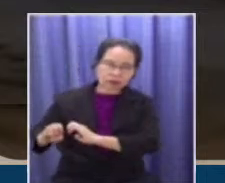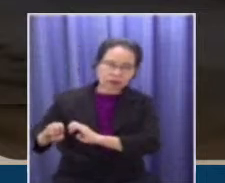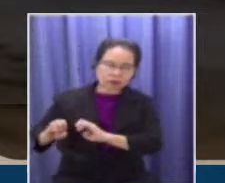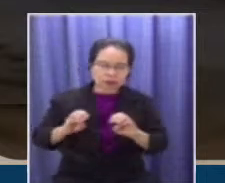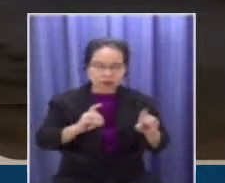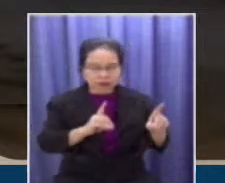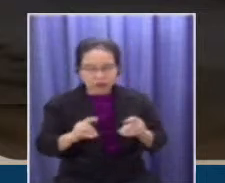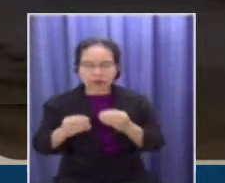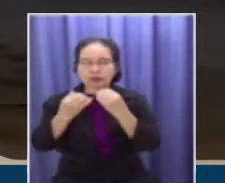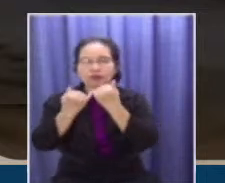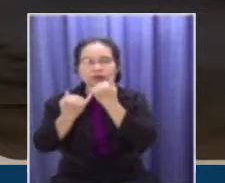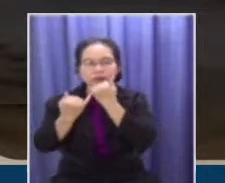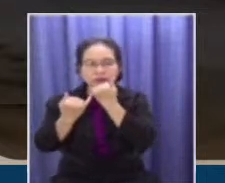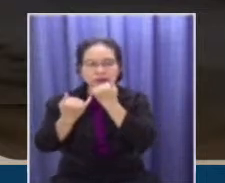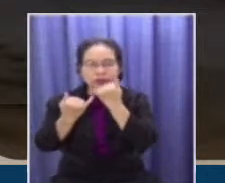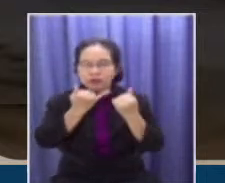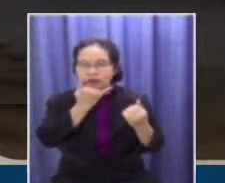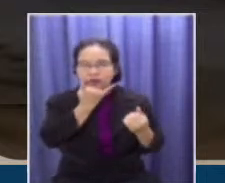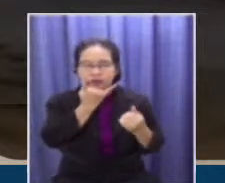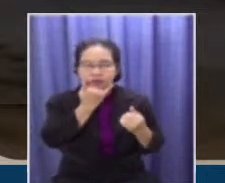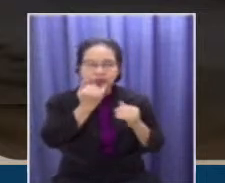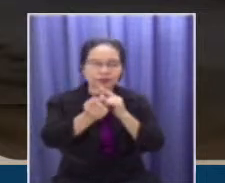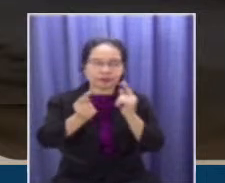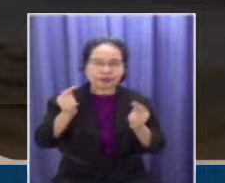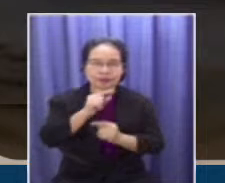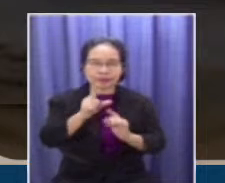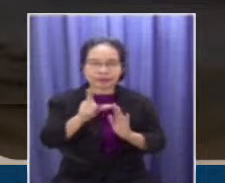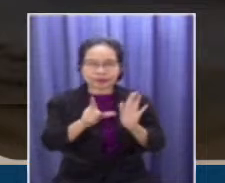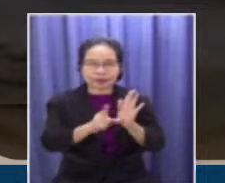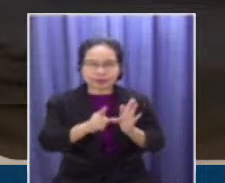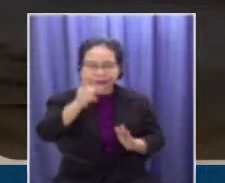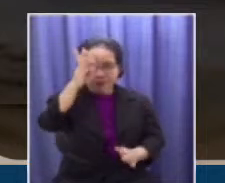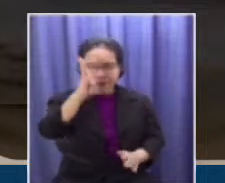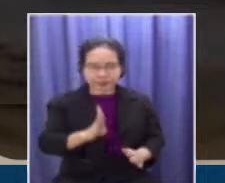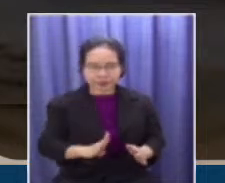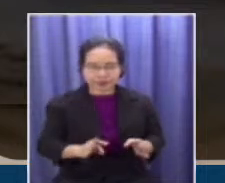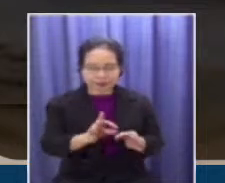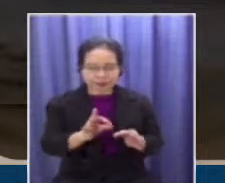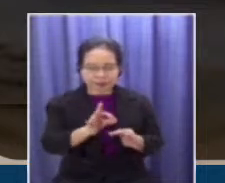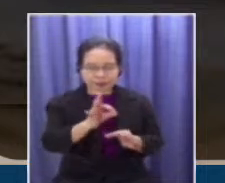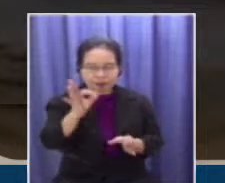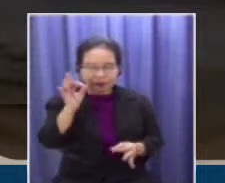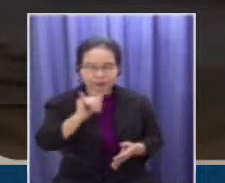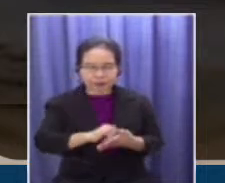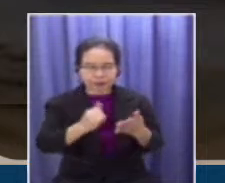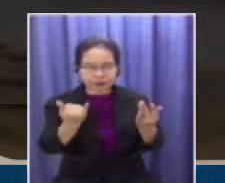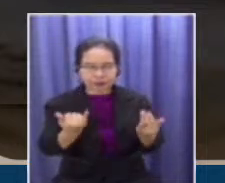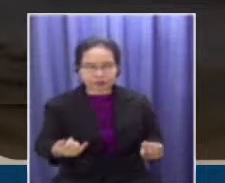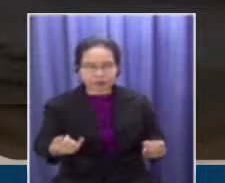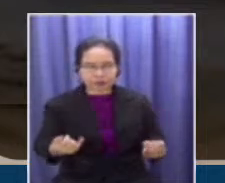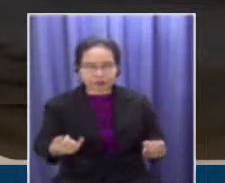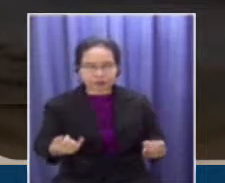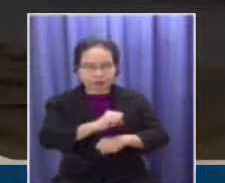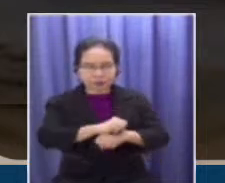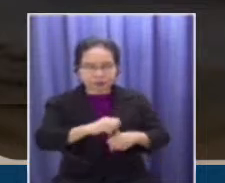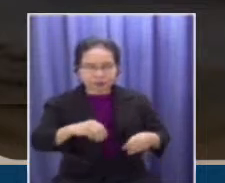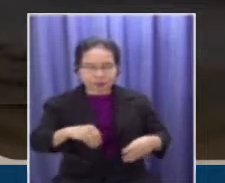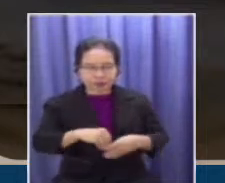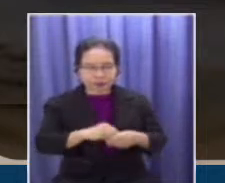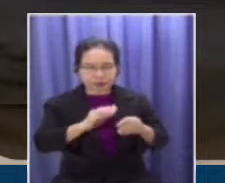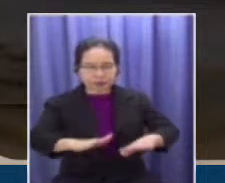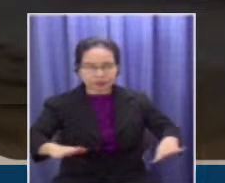na wɔnom ebu wɔ Nyankopɔn ne mmara nsɛm soɔ no ɛyɛ honhom a ɛyɛ adwuma